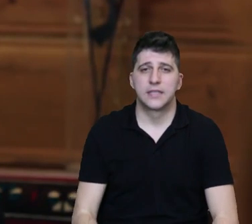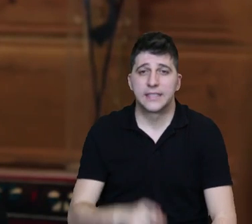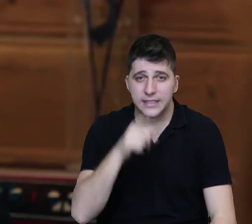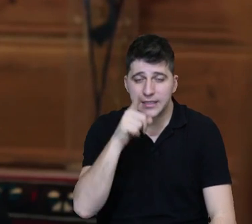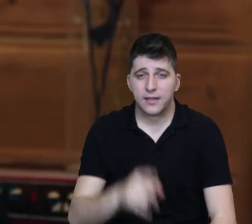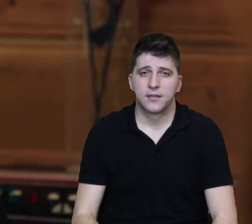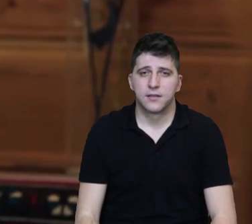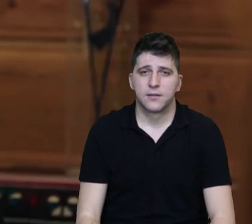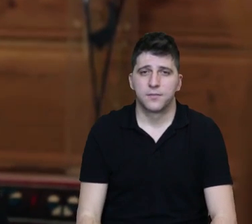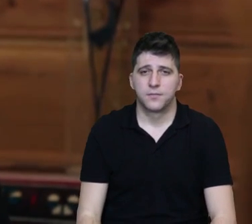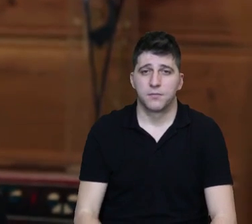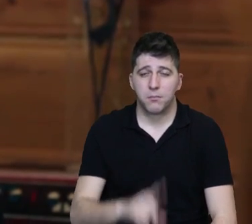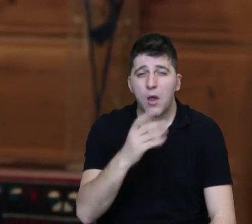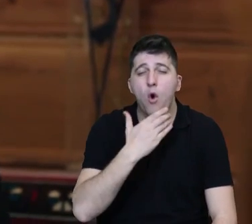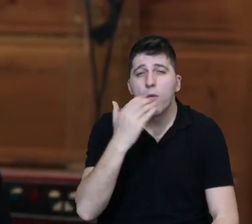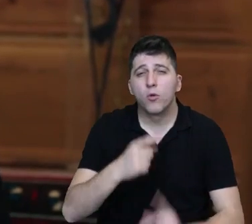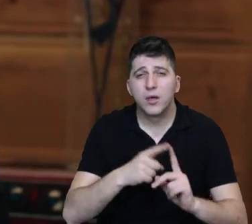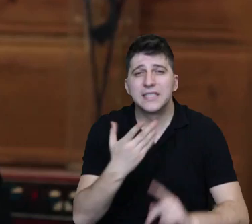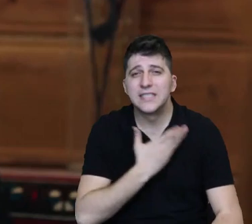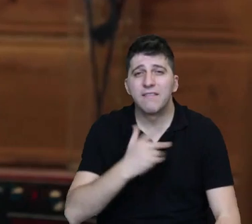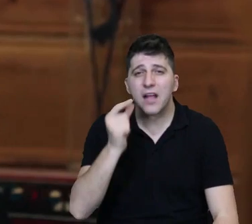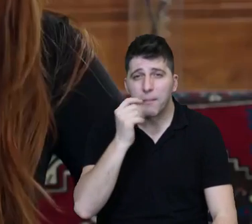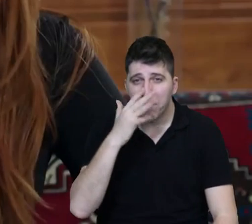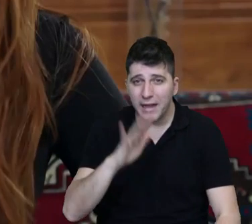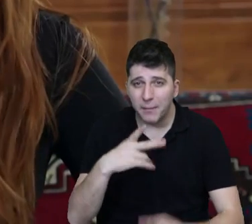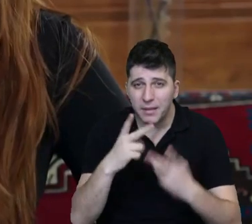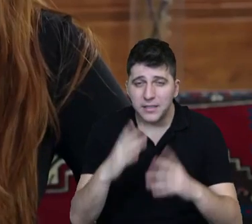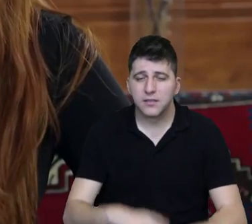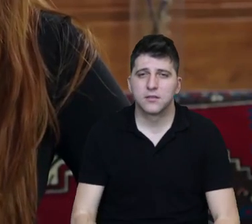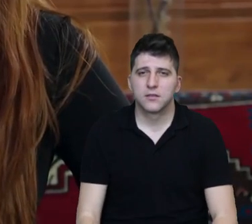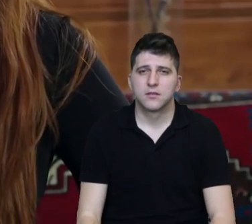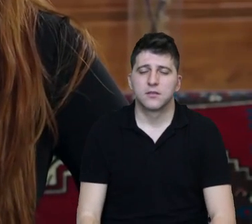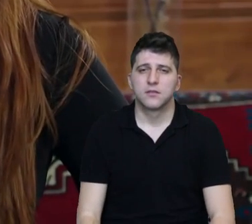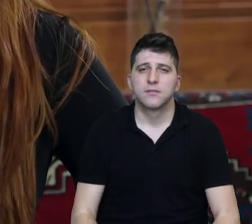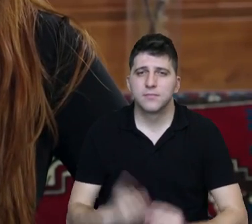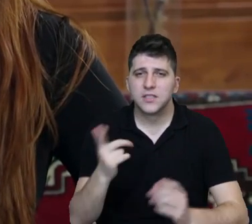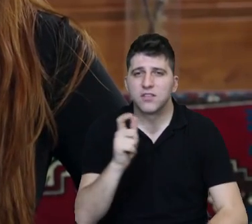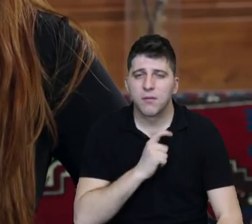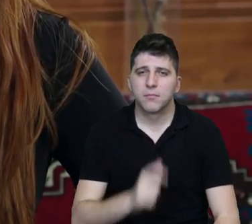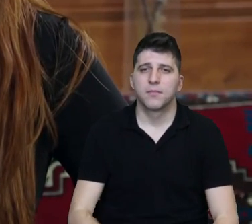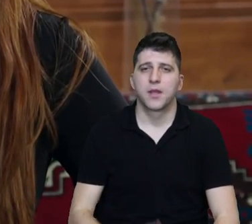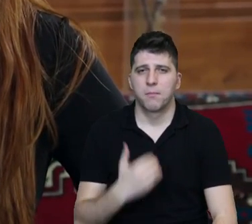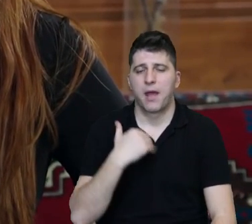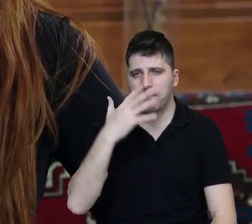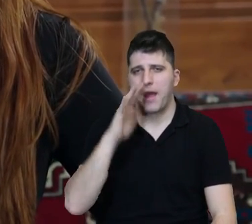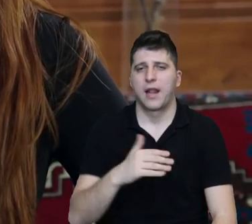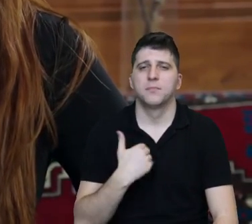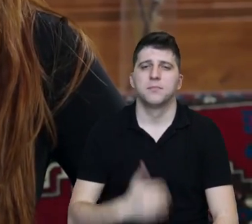Sen bir ömür boyu sevdiğin bir adamı bekleyebilir miydin? ben